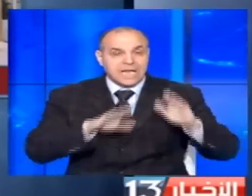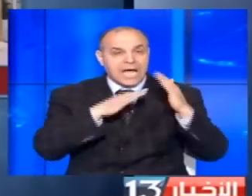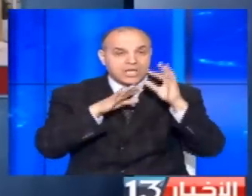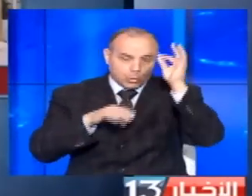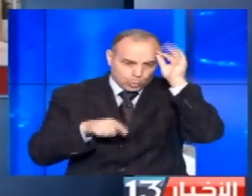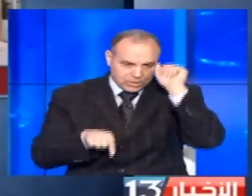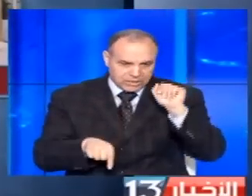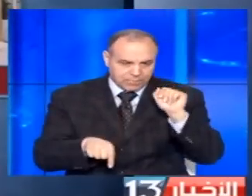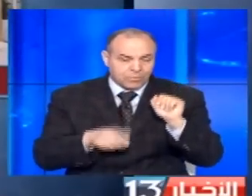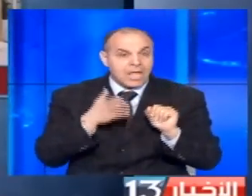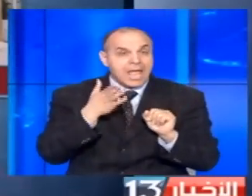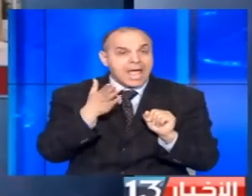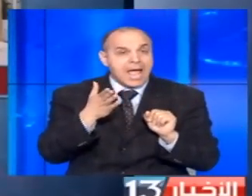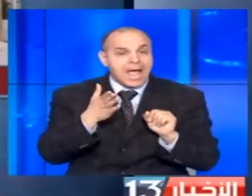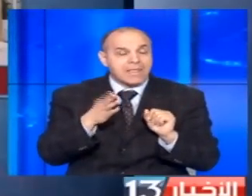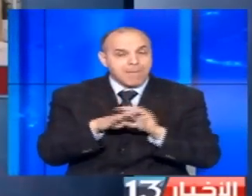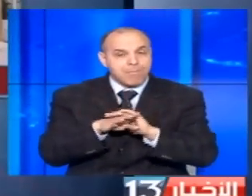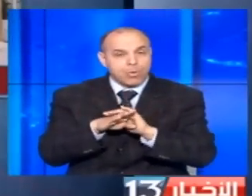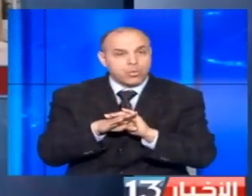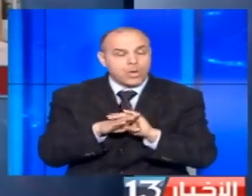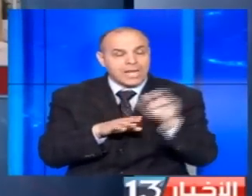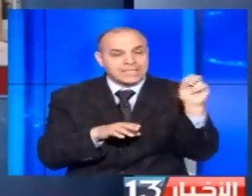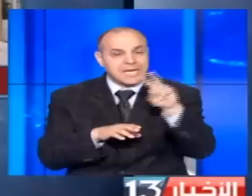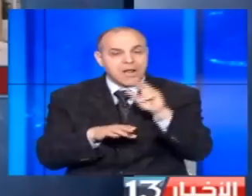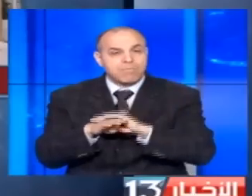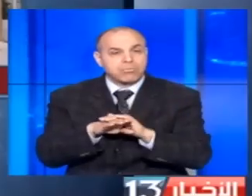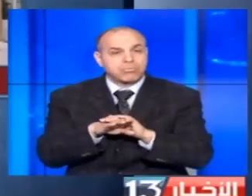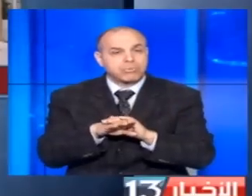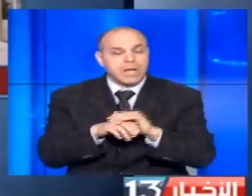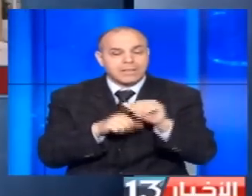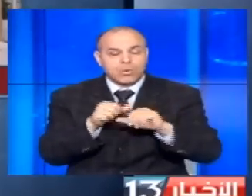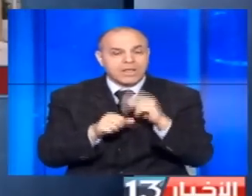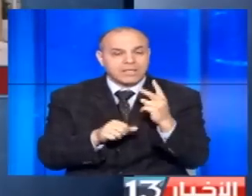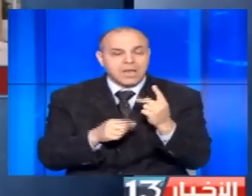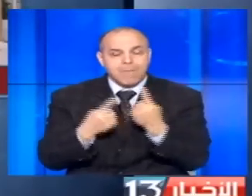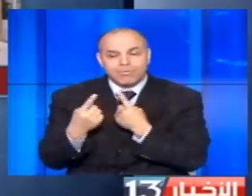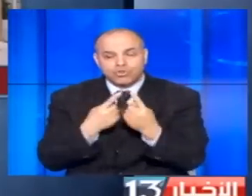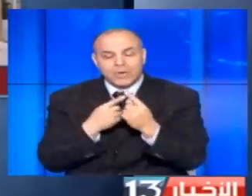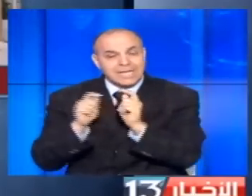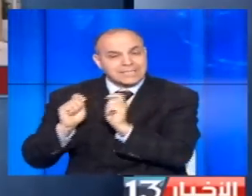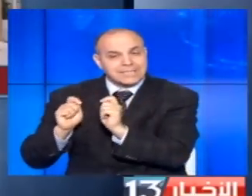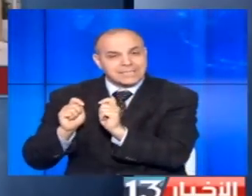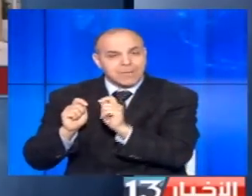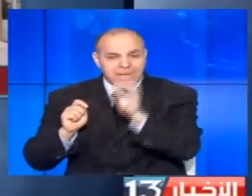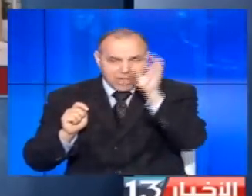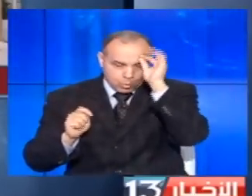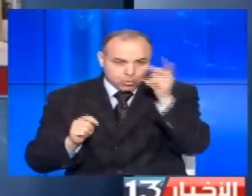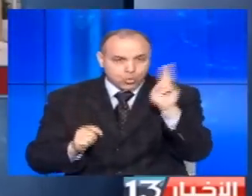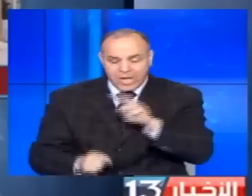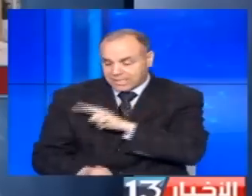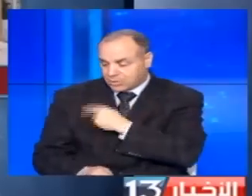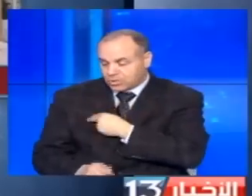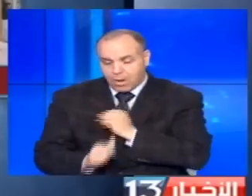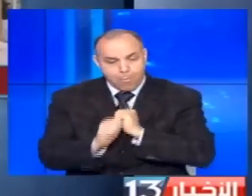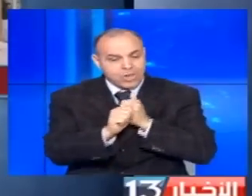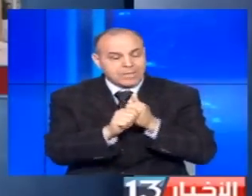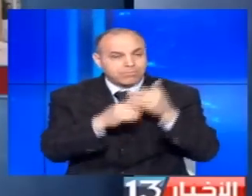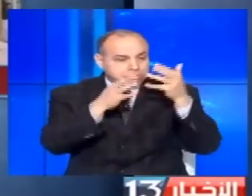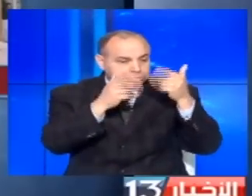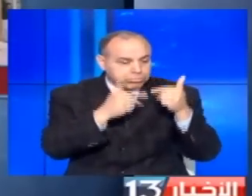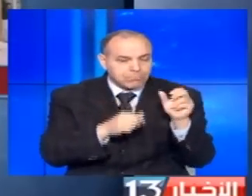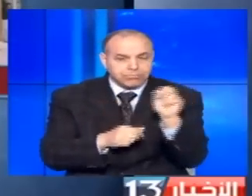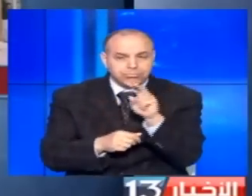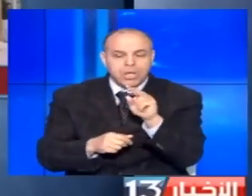الخارجيه وندرج هذه الزياره في اطار الدوره الثانيه للمشاورات السياسيه بين البلدين ومتابعه نتائج